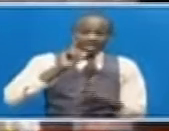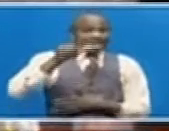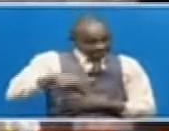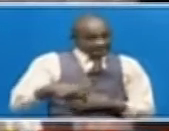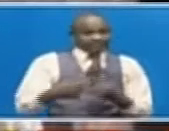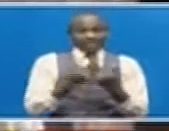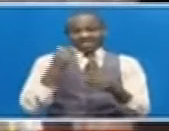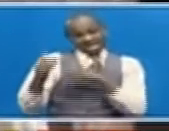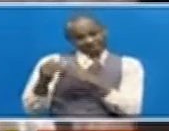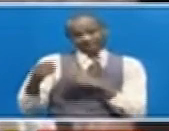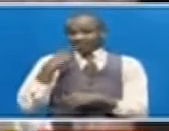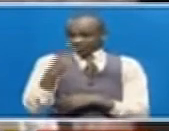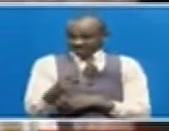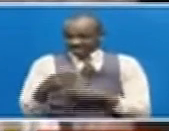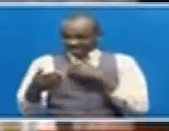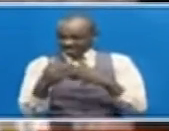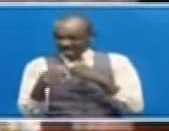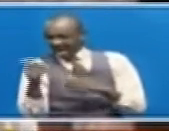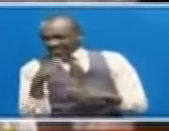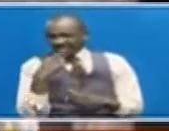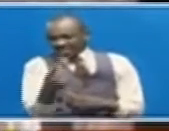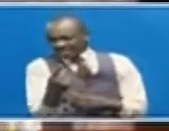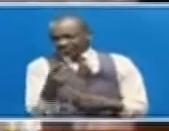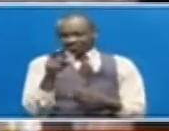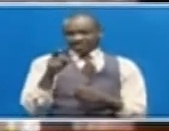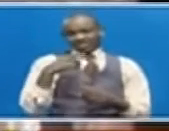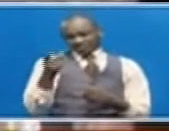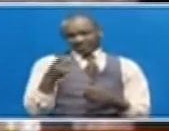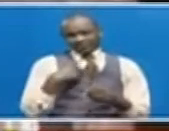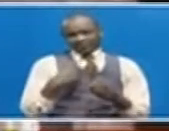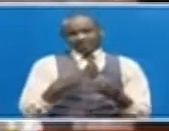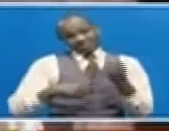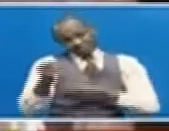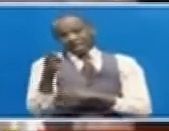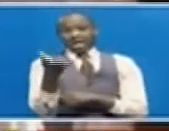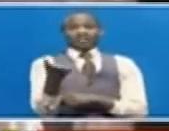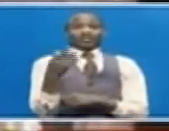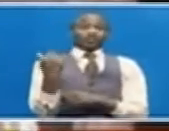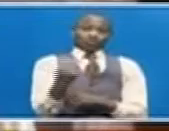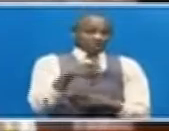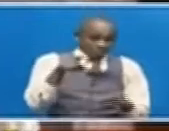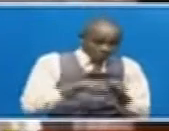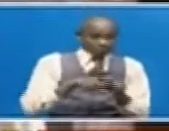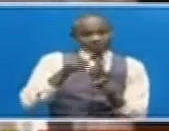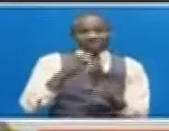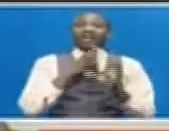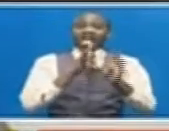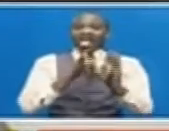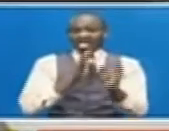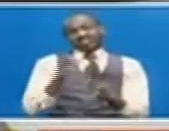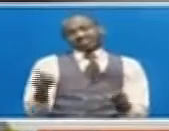neba yangu akaenda karibu na Hao wengine akaulizia watoto wao alafu walikuwa Hata wao